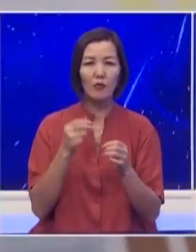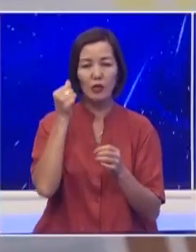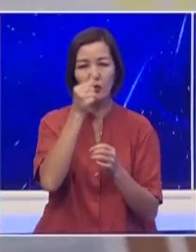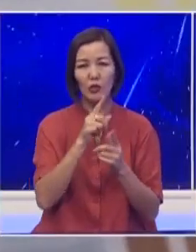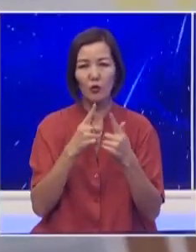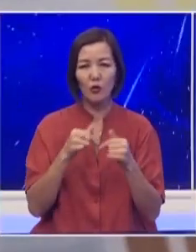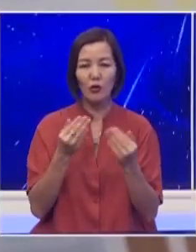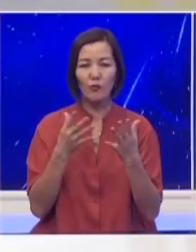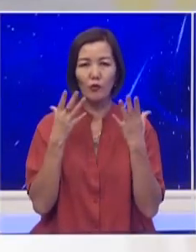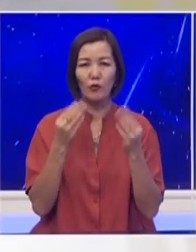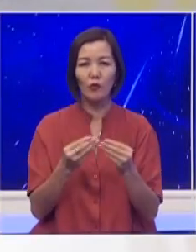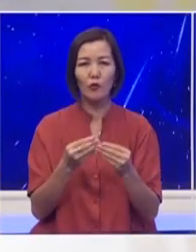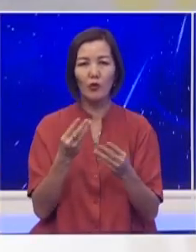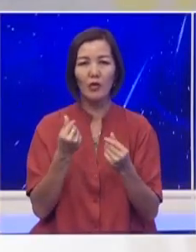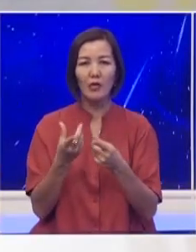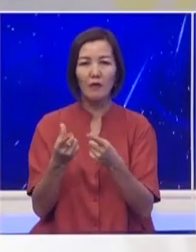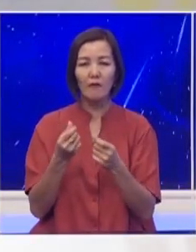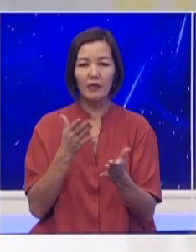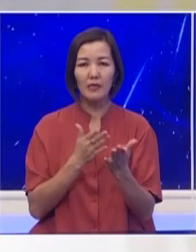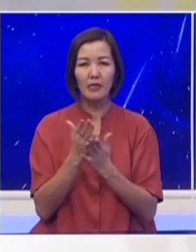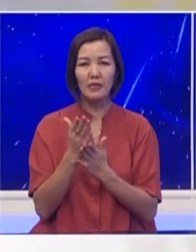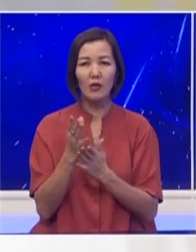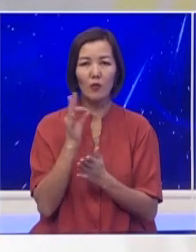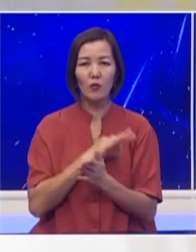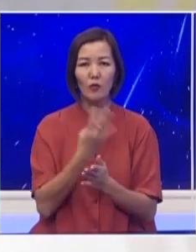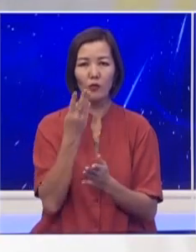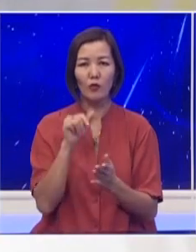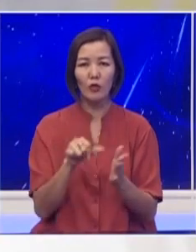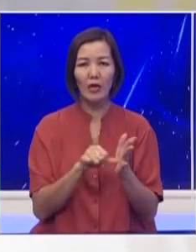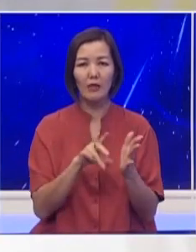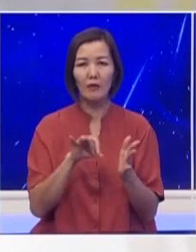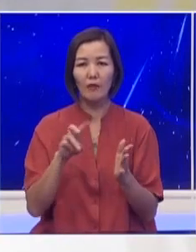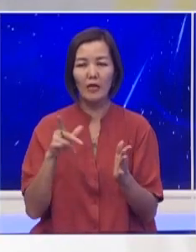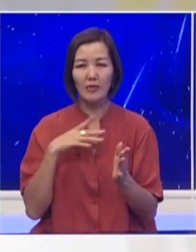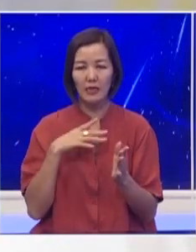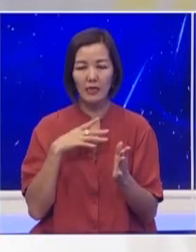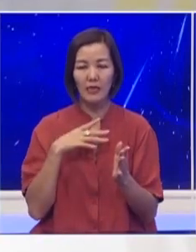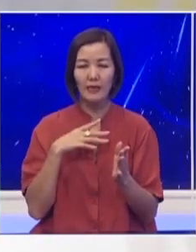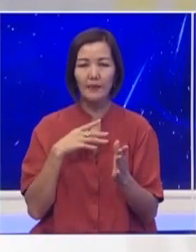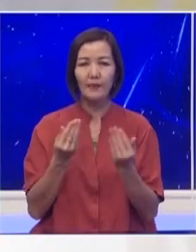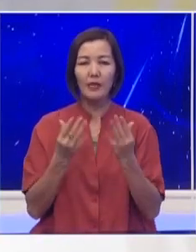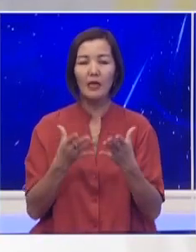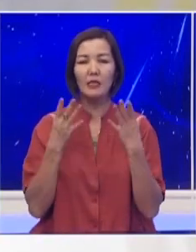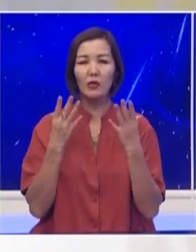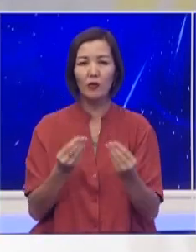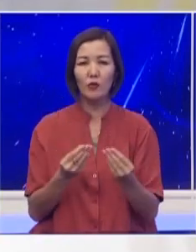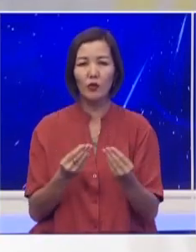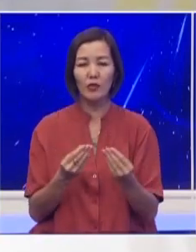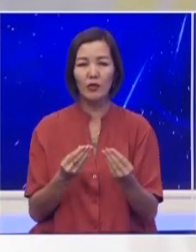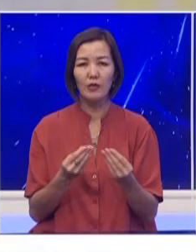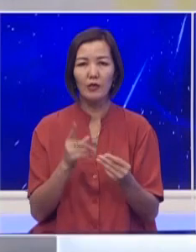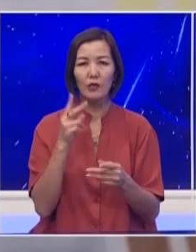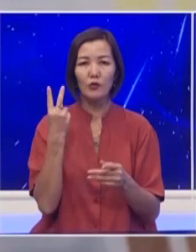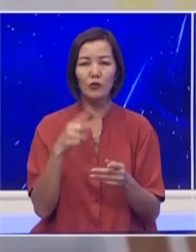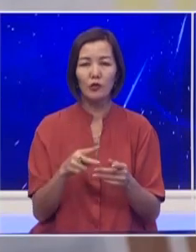мекеменің бүгінгі таңда инвестиция саласында өзінің үлесі 4-6 миллиард теңгені құрап отыр. Қазіргі таңда осы мекемеде